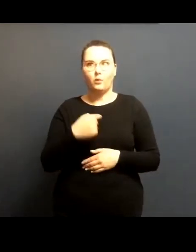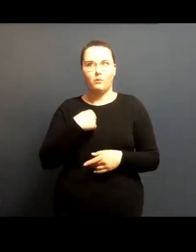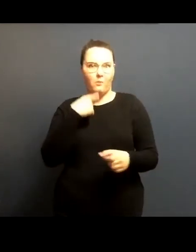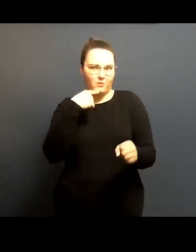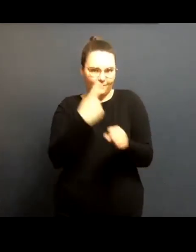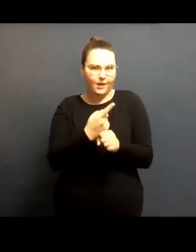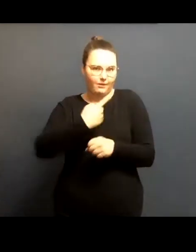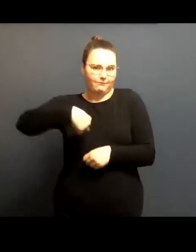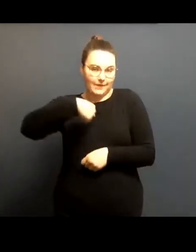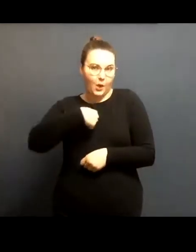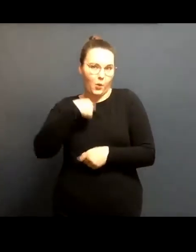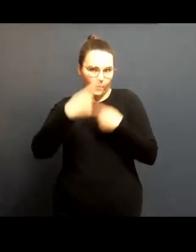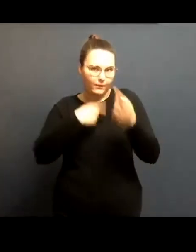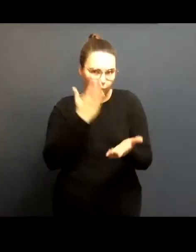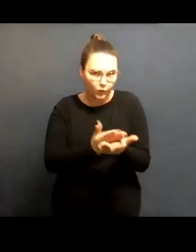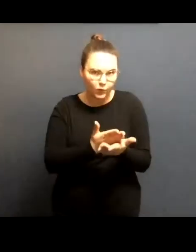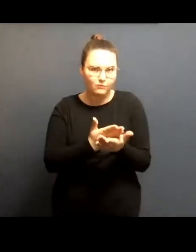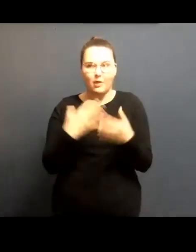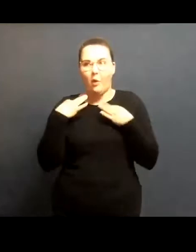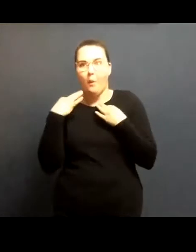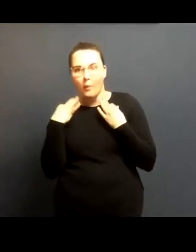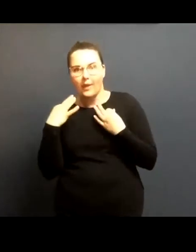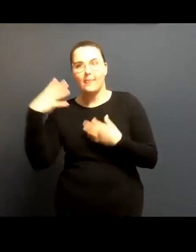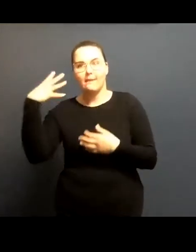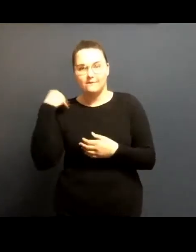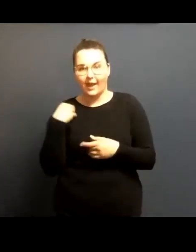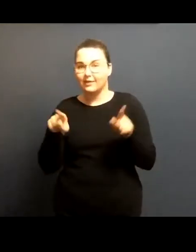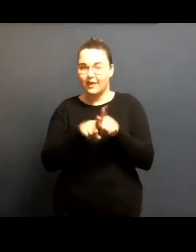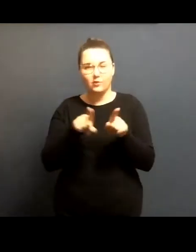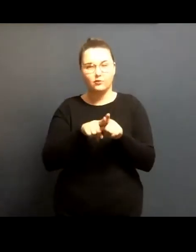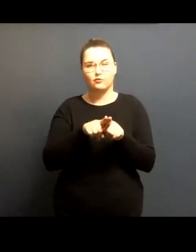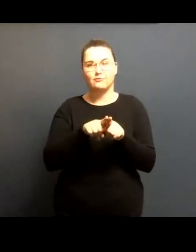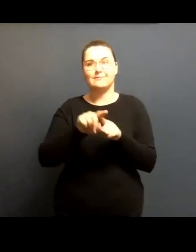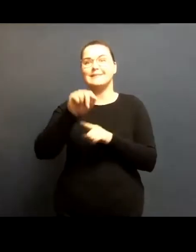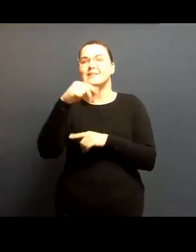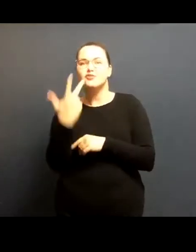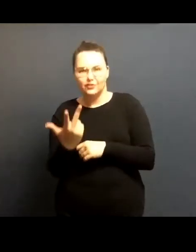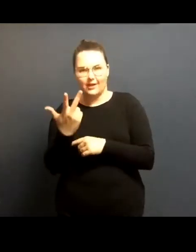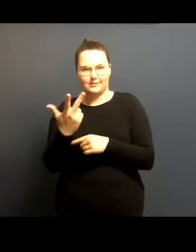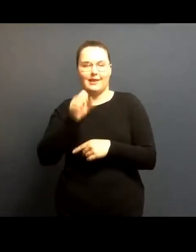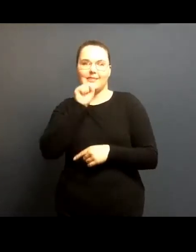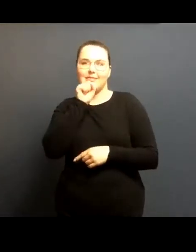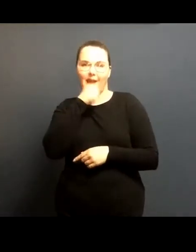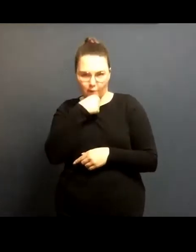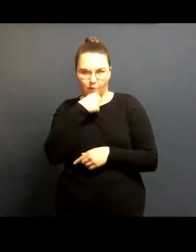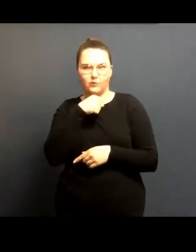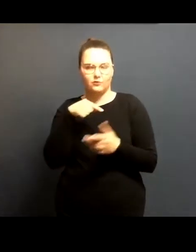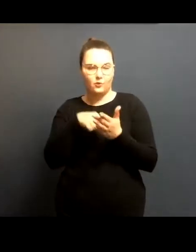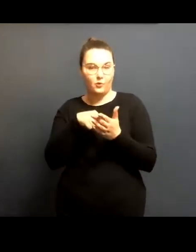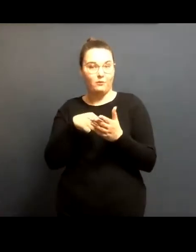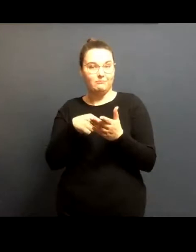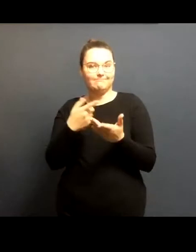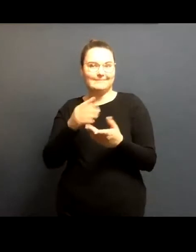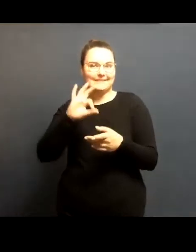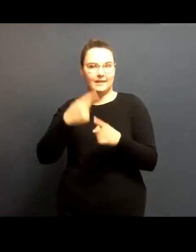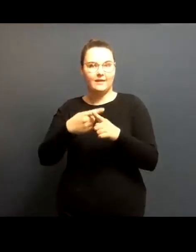niezależnie od wieku, także w tej trzeciej starości, ten seks jest istotną wartością. No i bardzo ważny